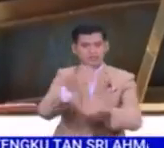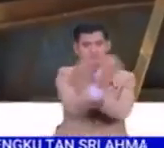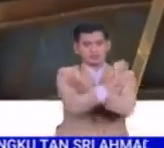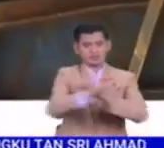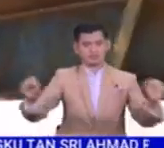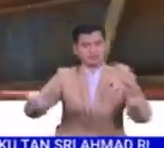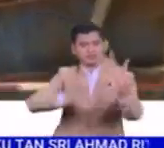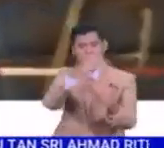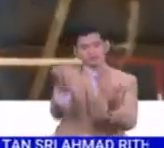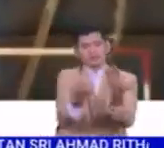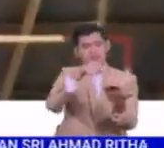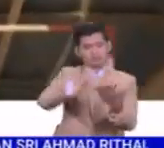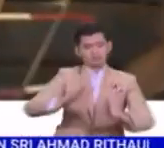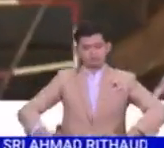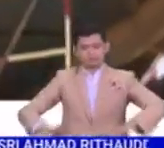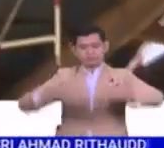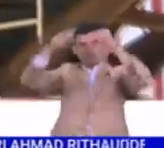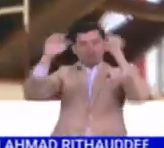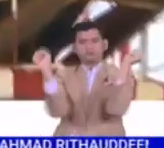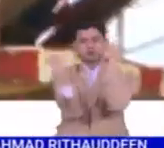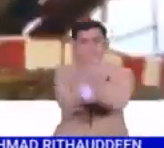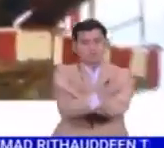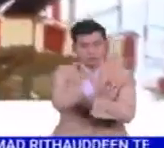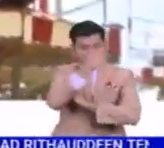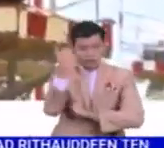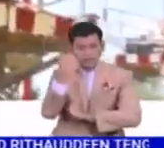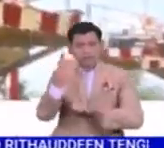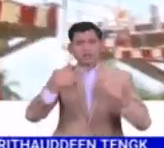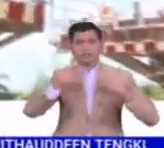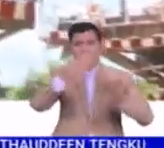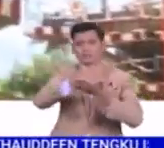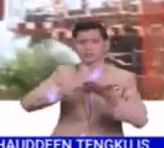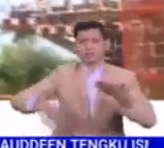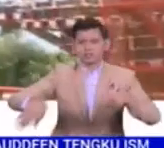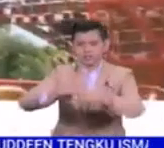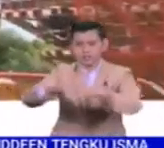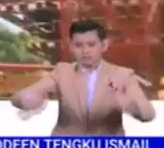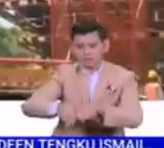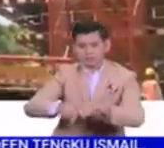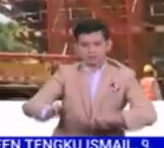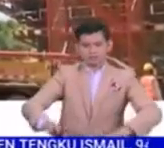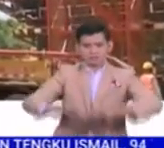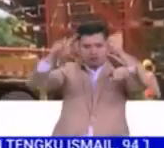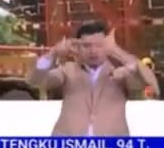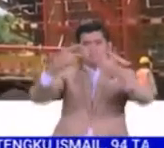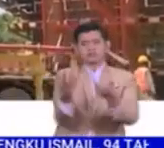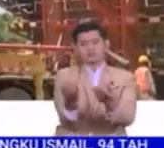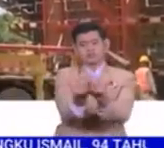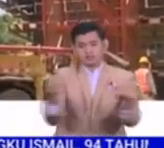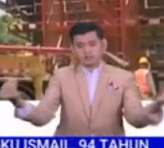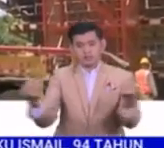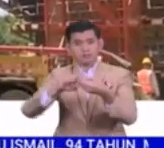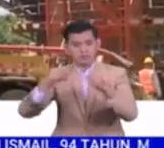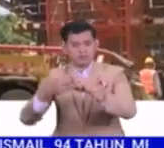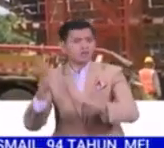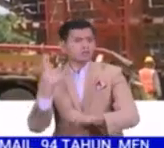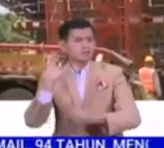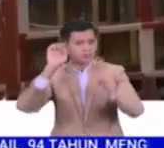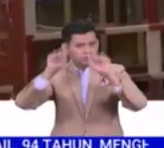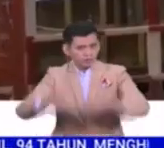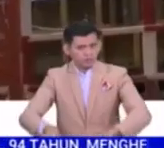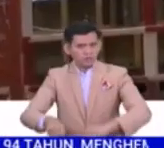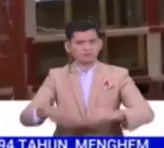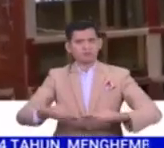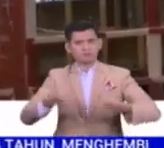Projek ini antara projek pembinaan paling mencabar kerana sebahagian besar jajaran akan dibina di kawasan tanah bermasalah dan menembusi